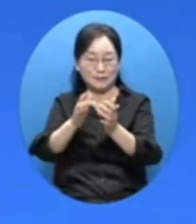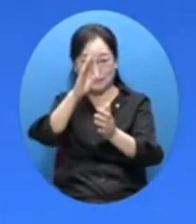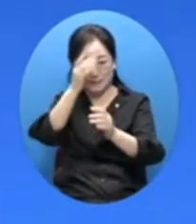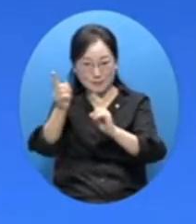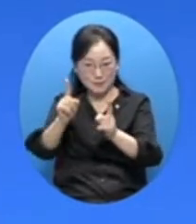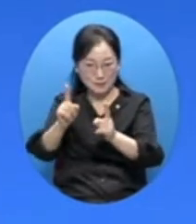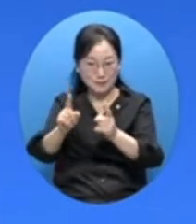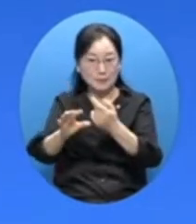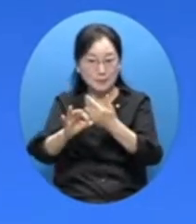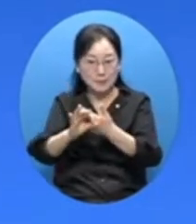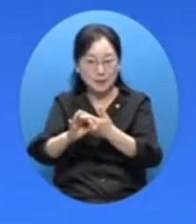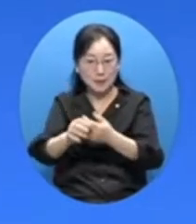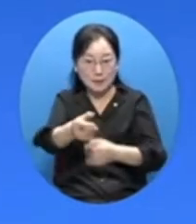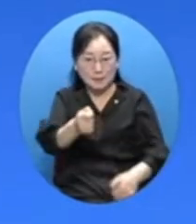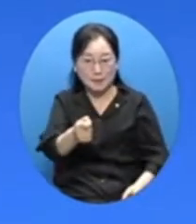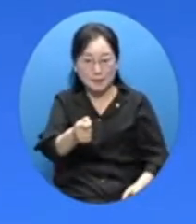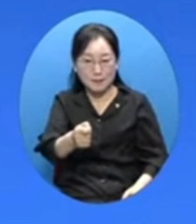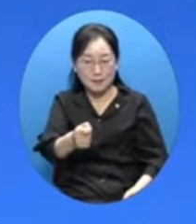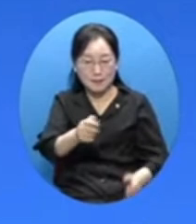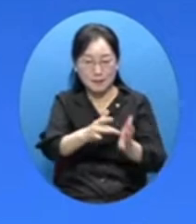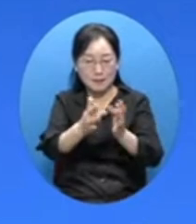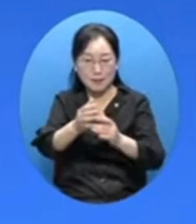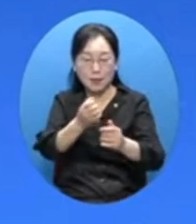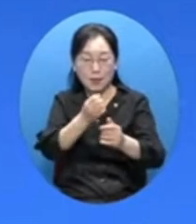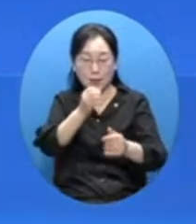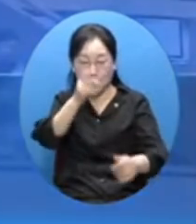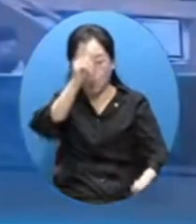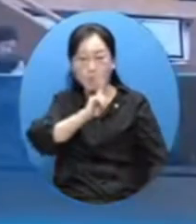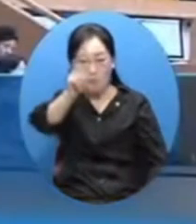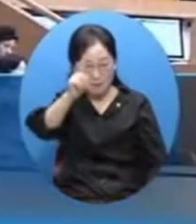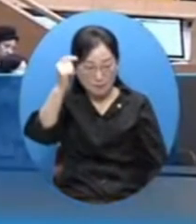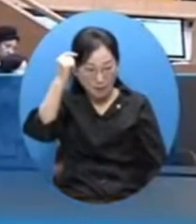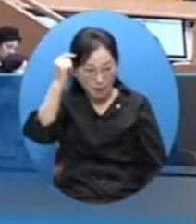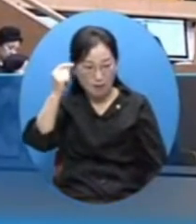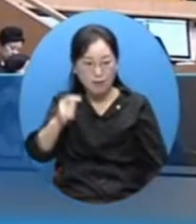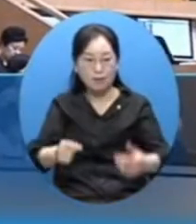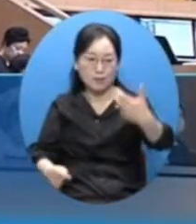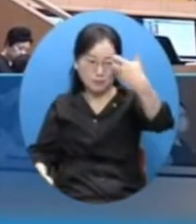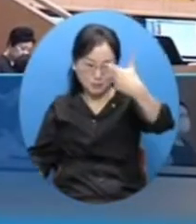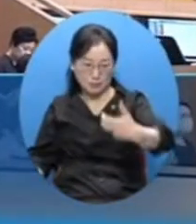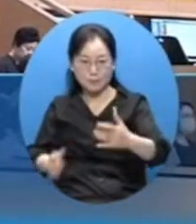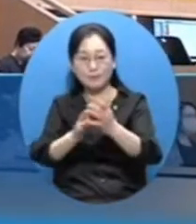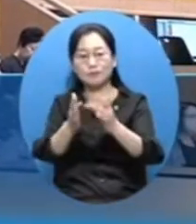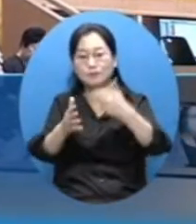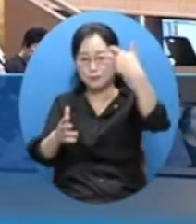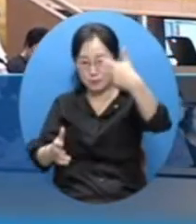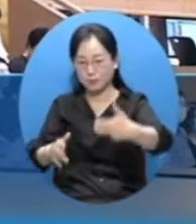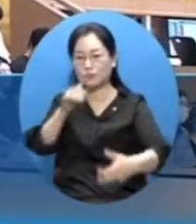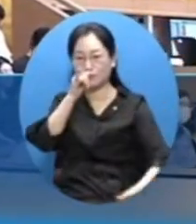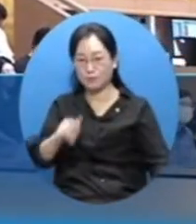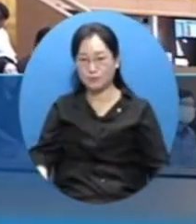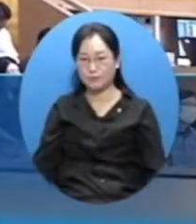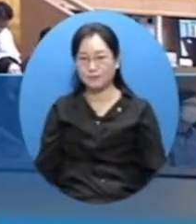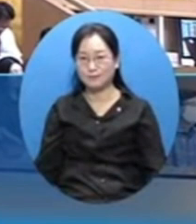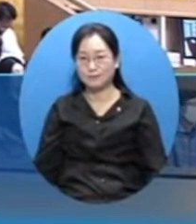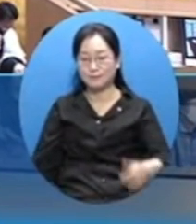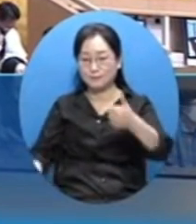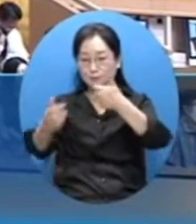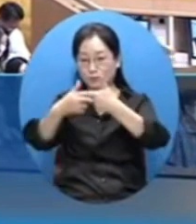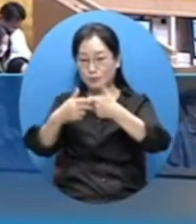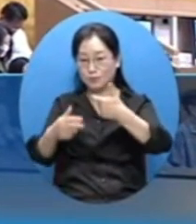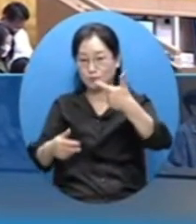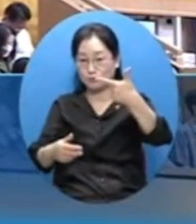그렇게 지켜보고 있는 사람이 있었습니다. 누가 보면 보니까 그 사람들에 대해서 이렇게 기록합니다. 6장